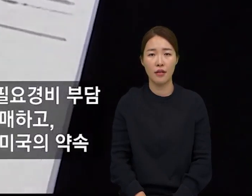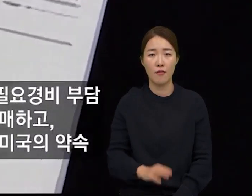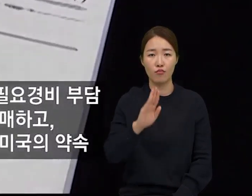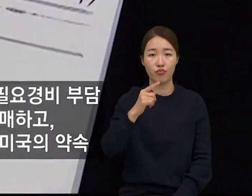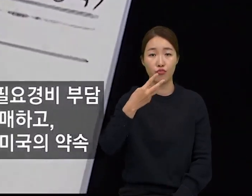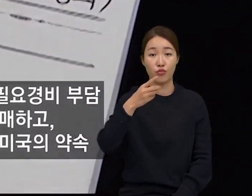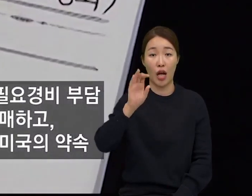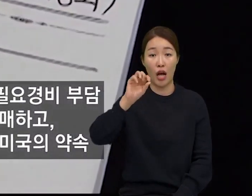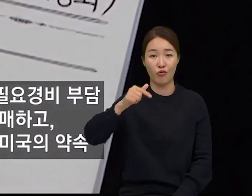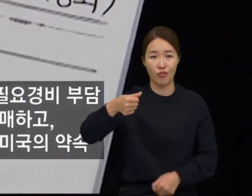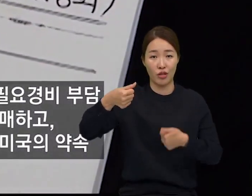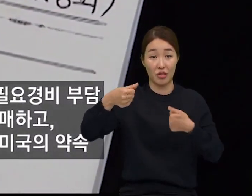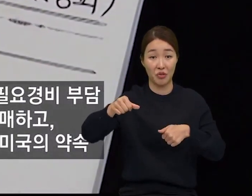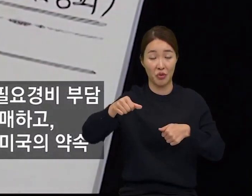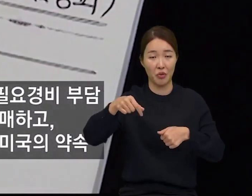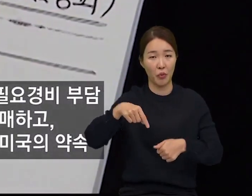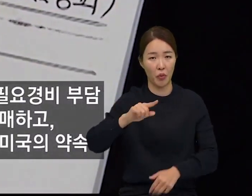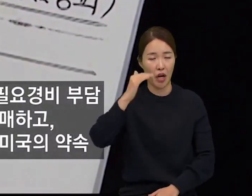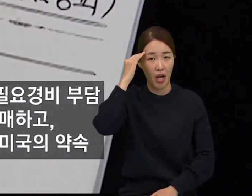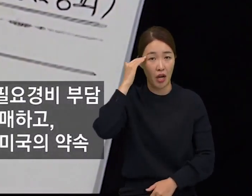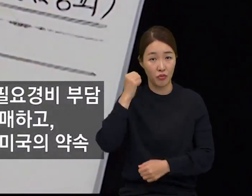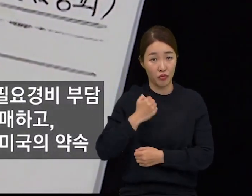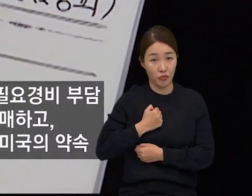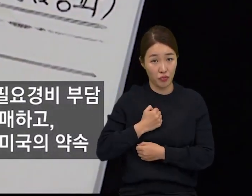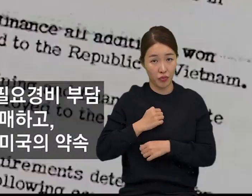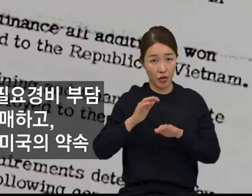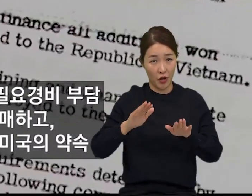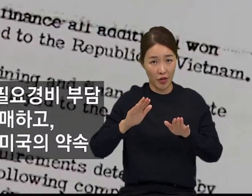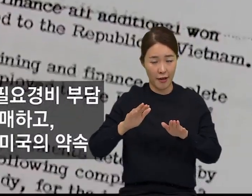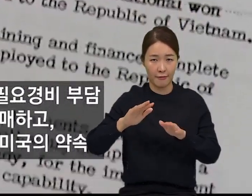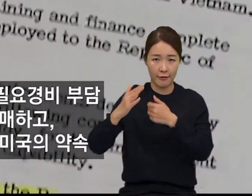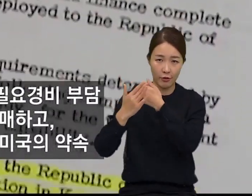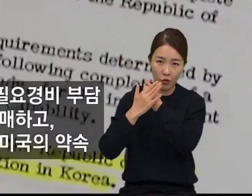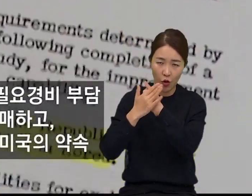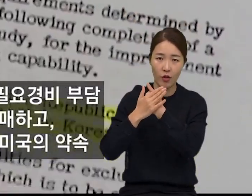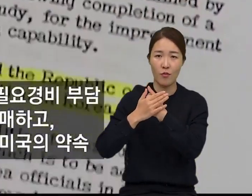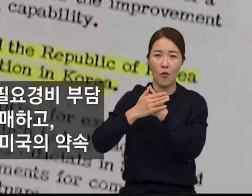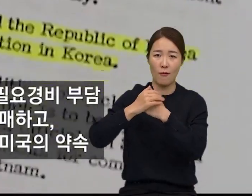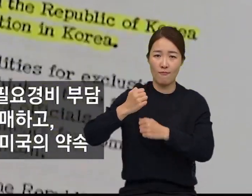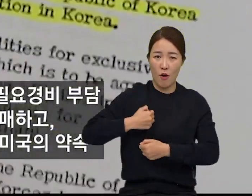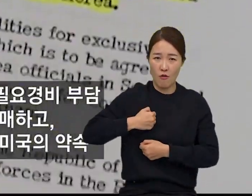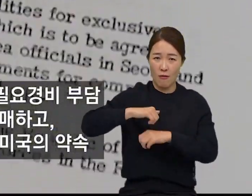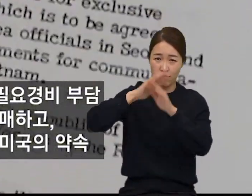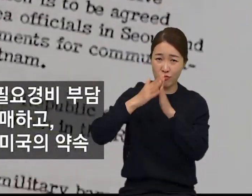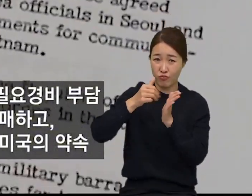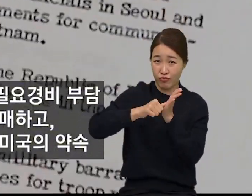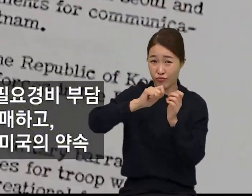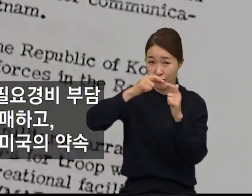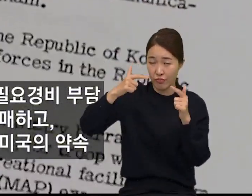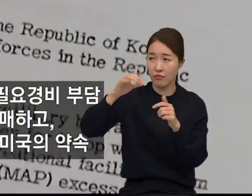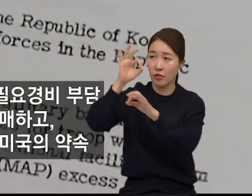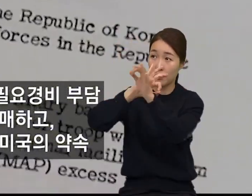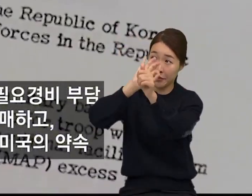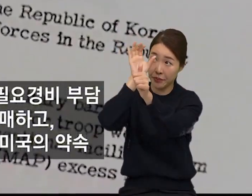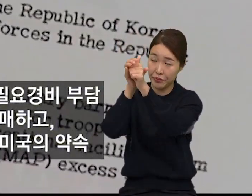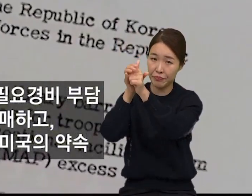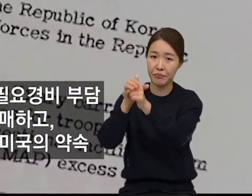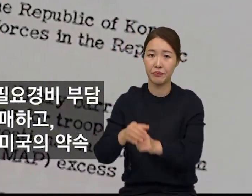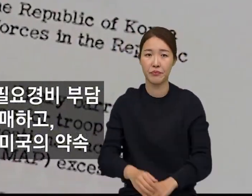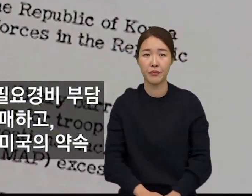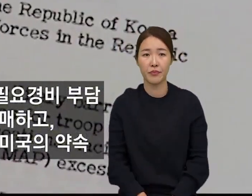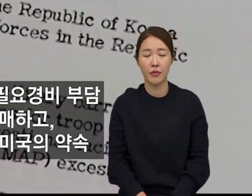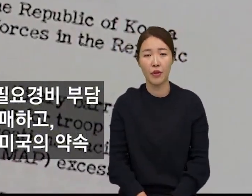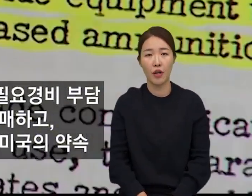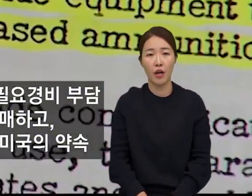일명 브라운 각서. 한국군 현대화 지원 및 증파 병력의 장비와 필요 경비 부담.